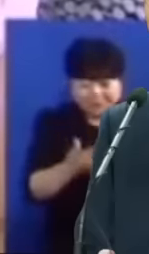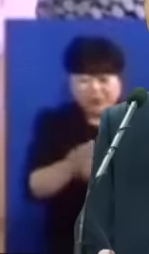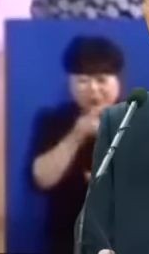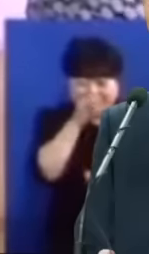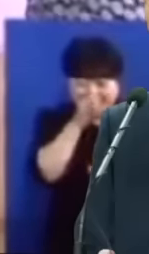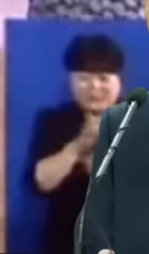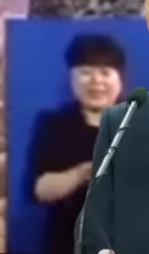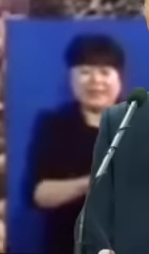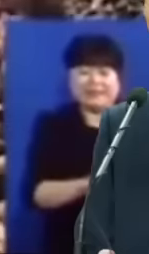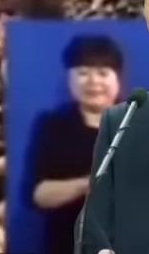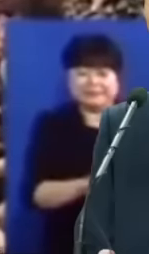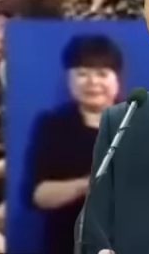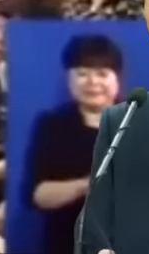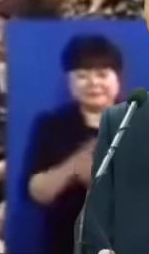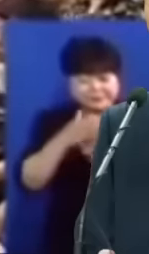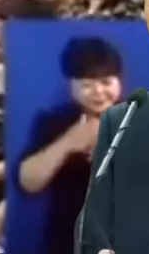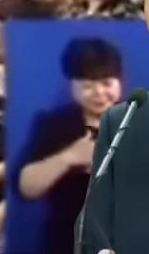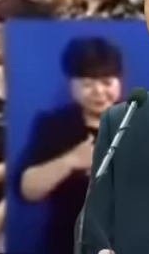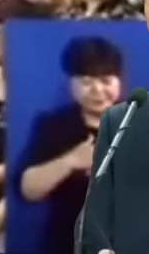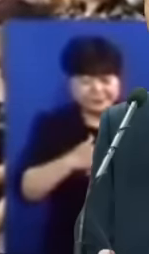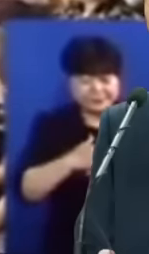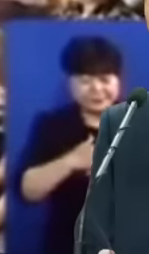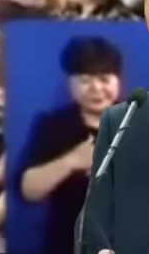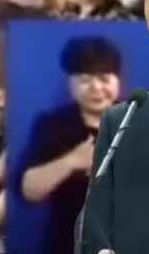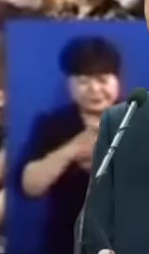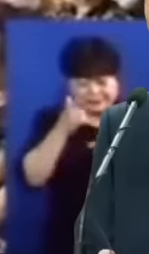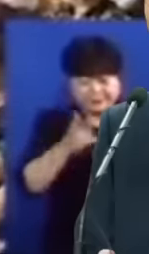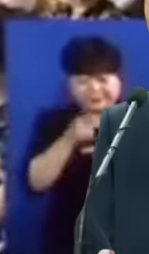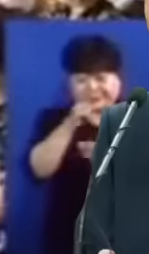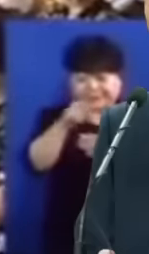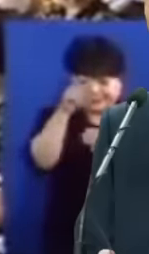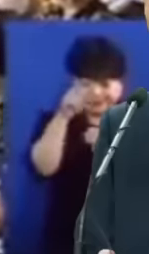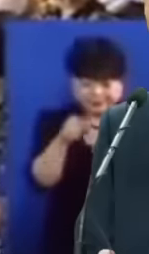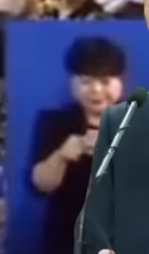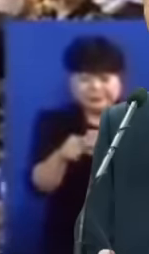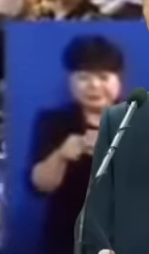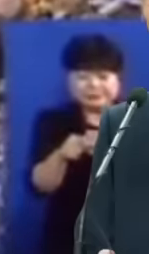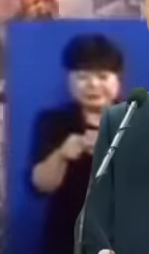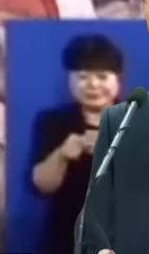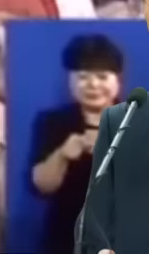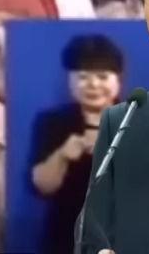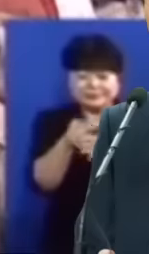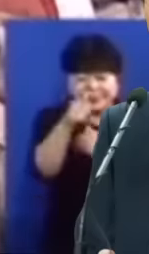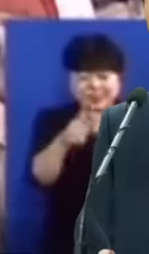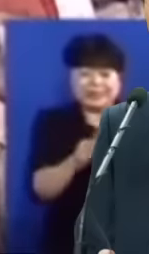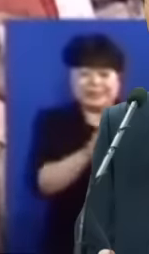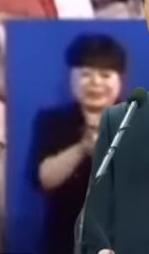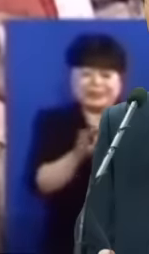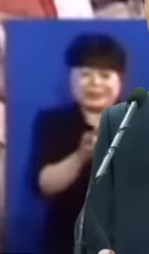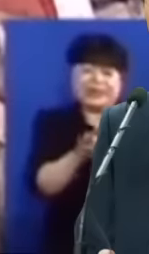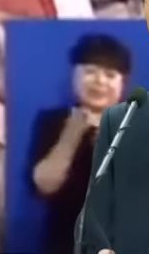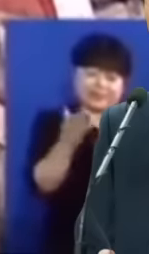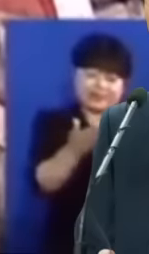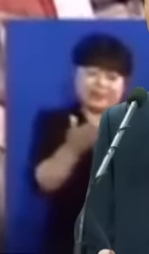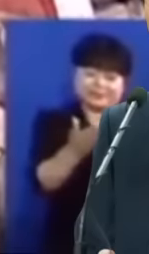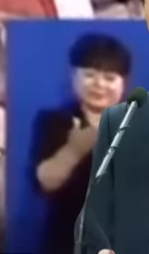있습니다. 나는 예수님 안에서 하나님을 사랑합니다.